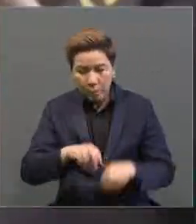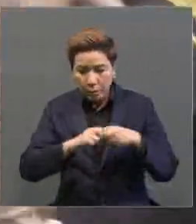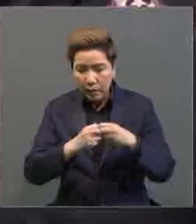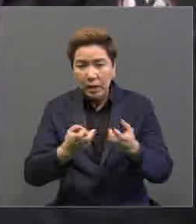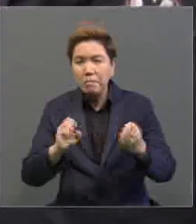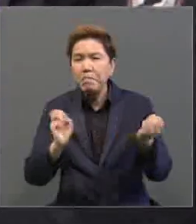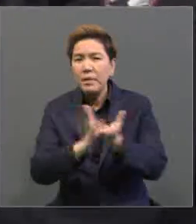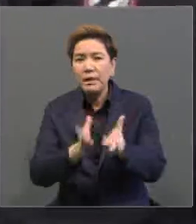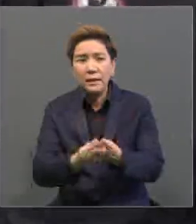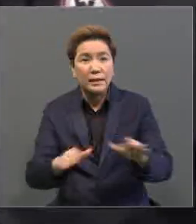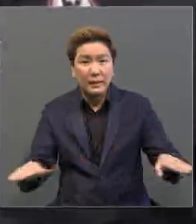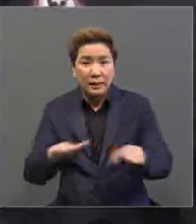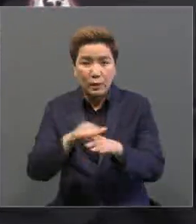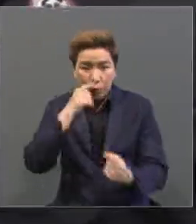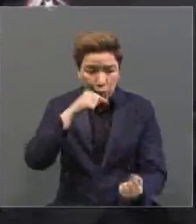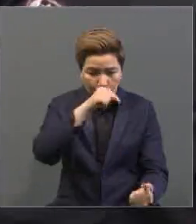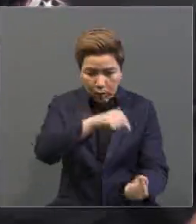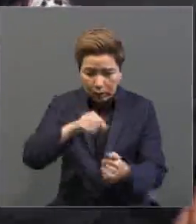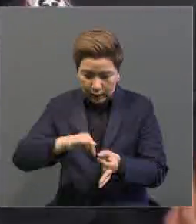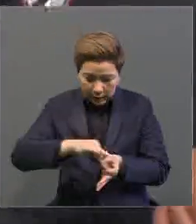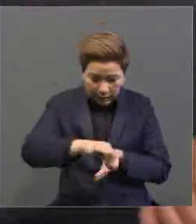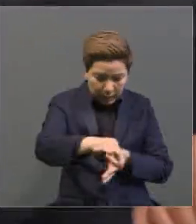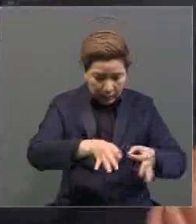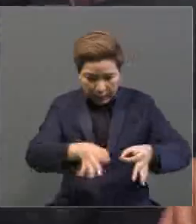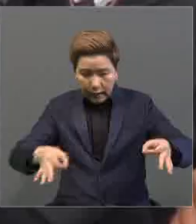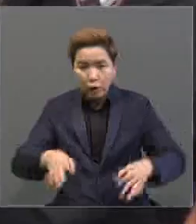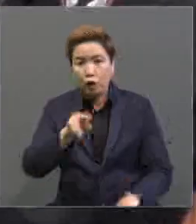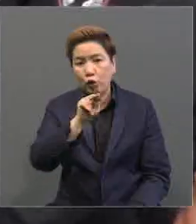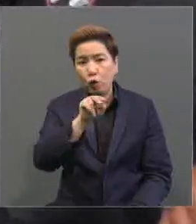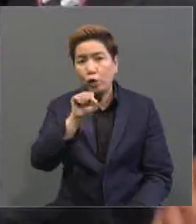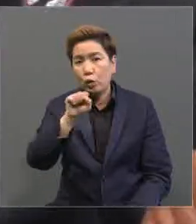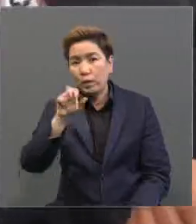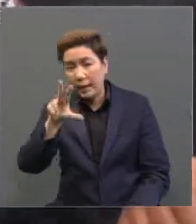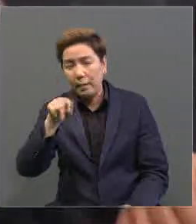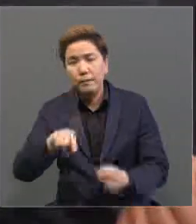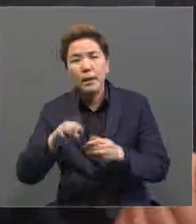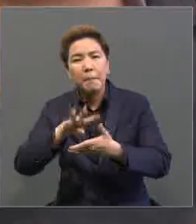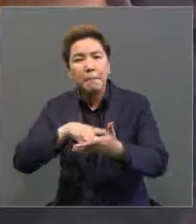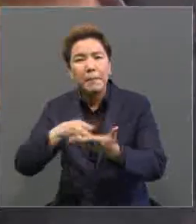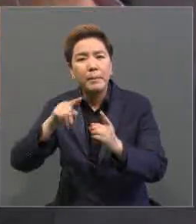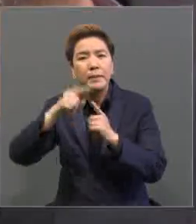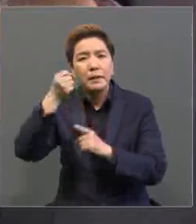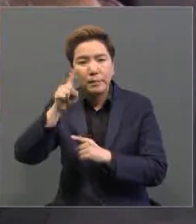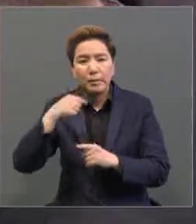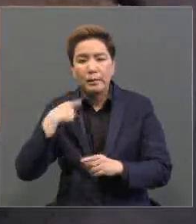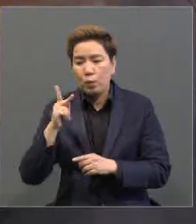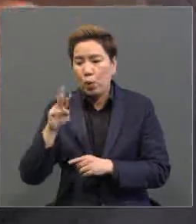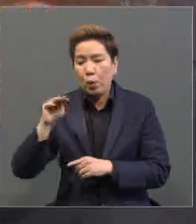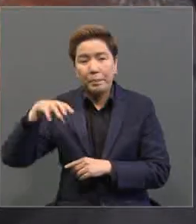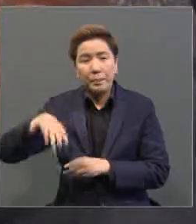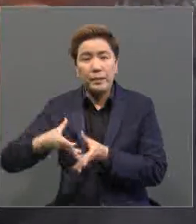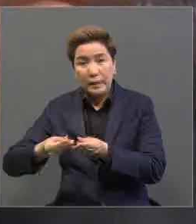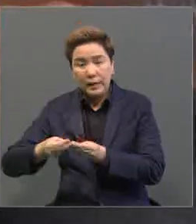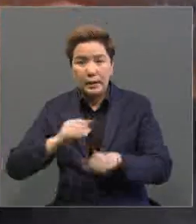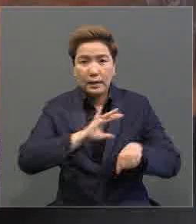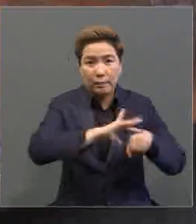ข้อพิพาทเพื่อชี้จุดทำการรังวัดที่ดินนศ3แปลงที่11โดยมีเจ้าหน้าที่จากกรมที่ดินเจ้าหน้าที่อุ